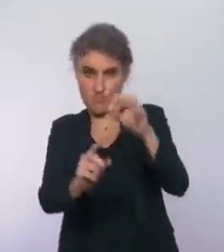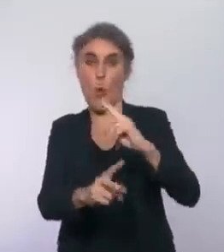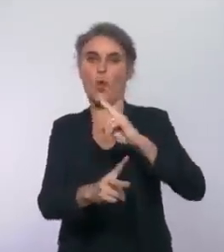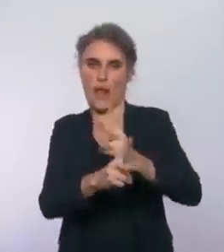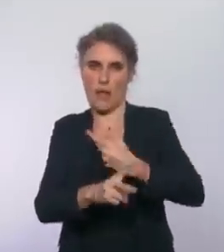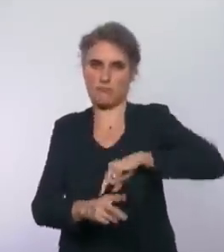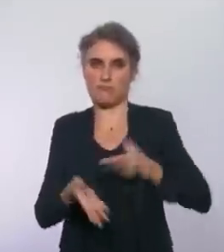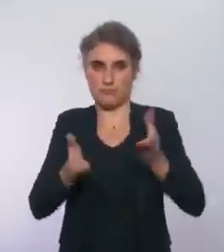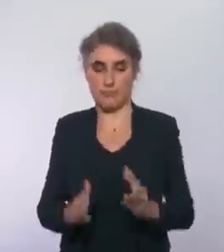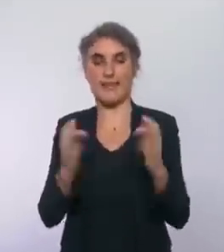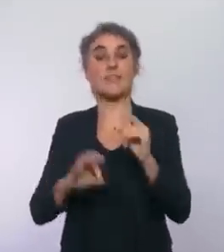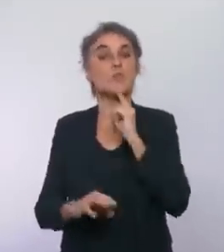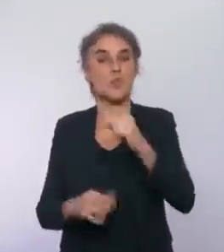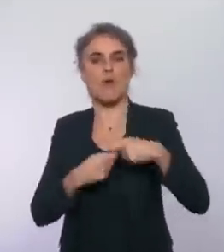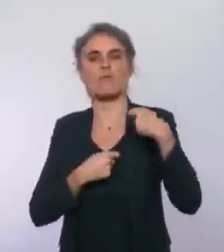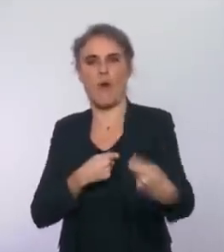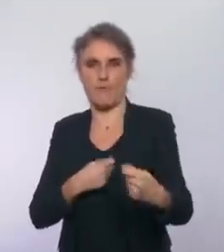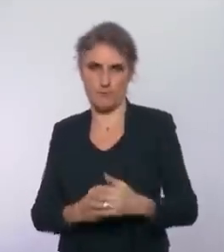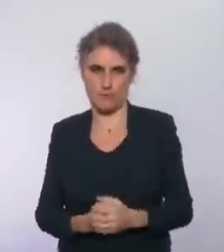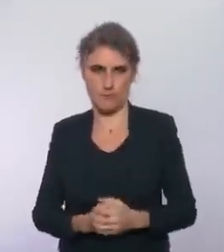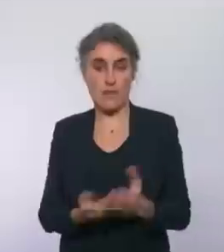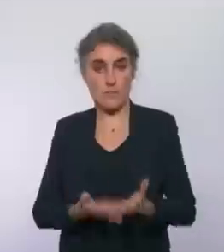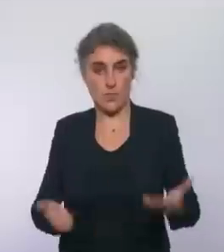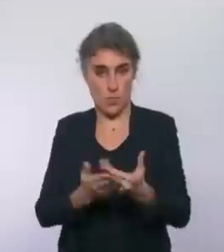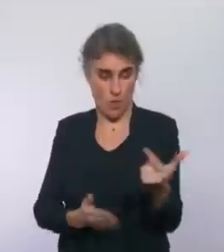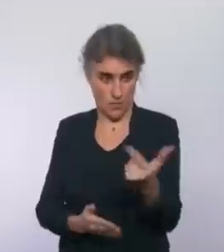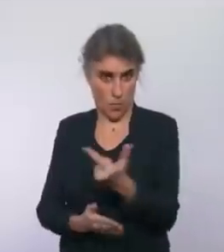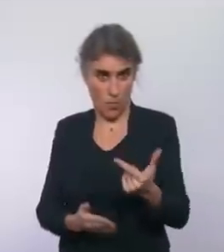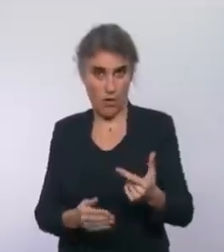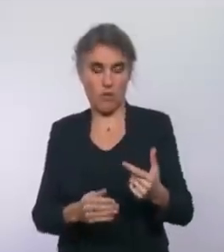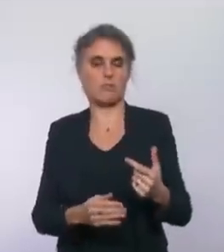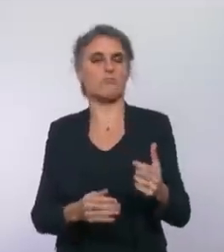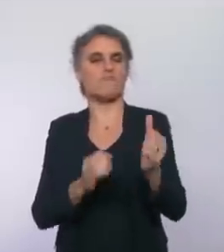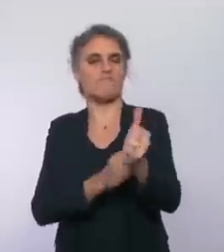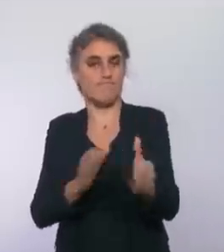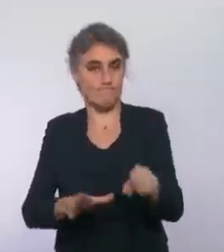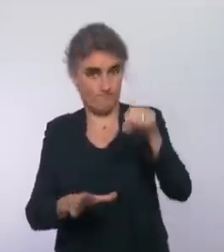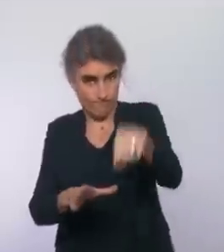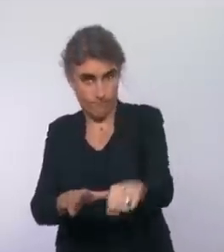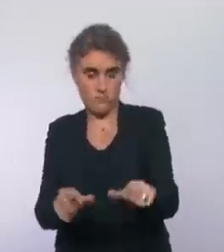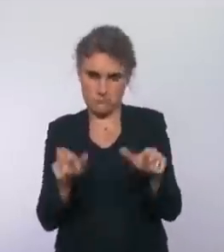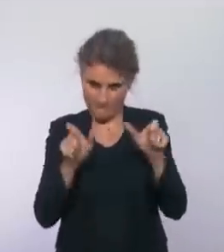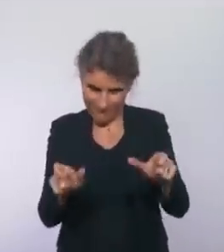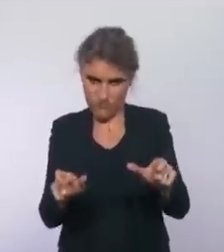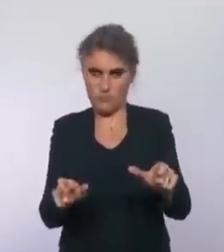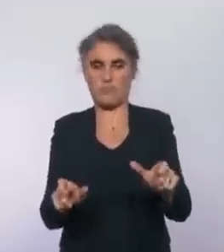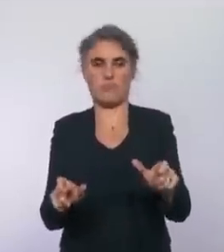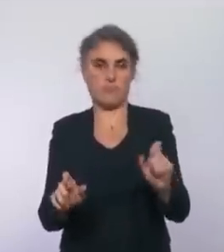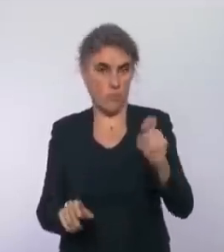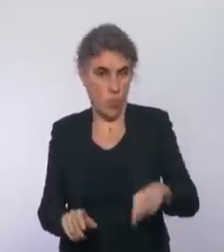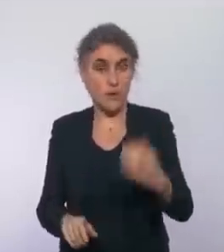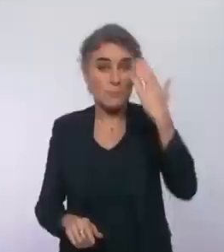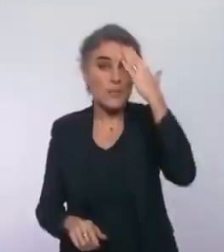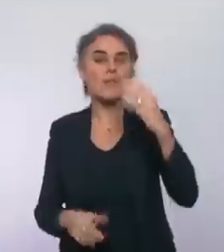désigné pour une durée de 10 jours. Dans les deux cas, cet isolement sera surveillé par des forces de sécurité intérieure et en cas de non-respect